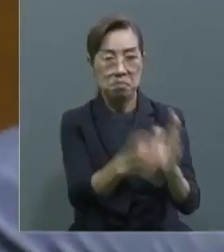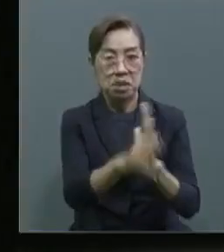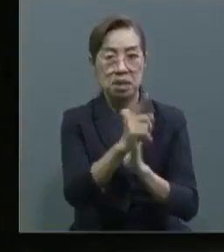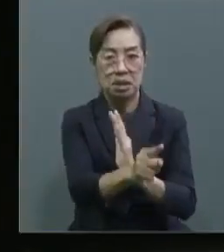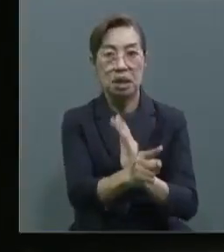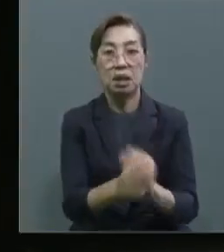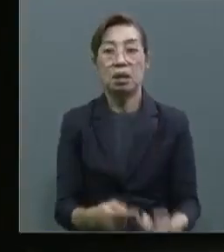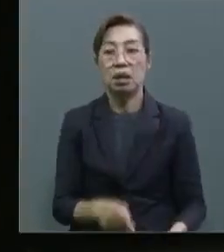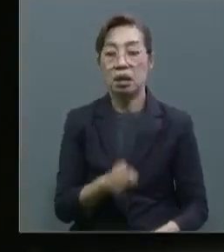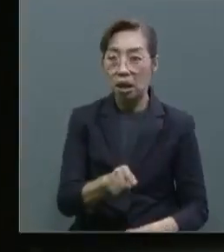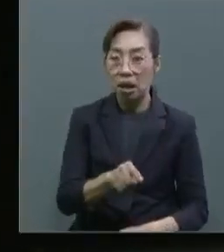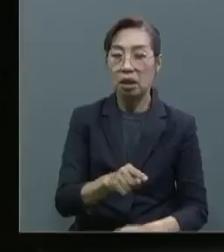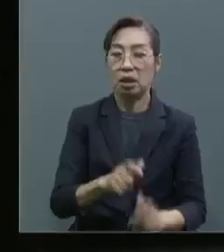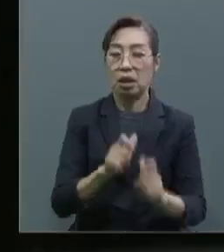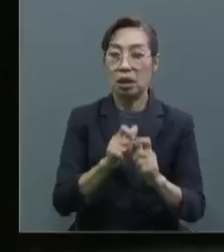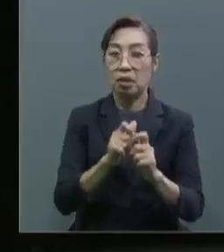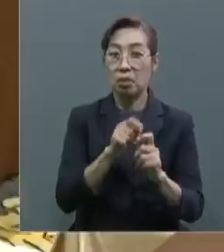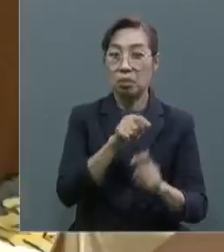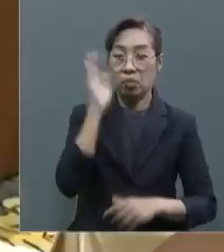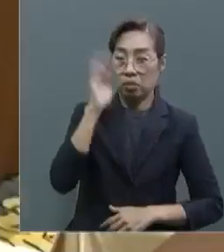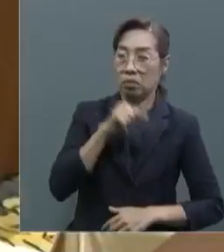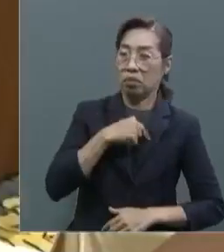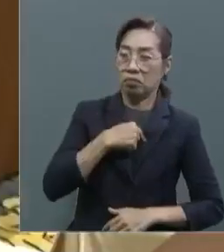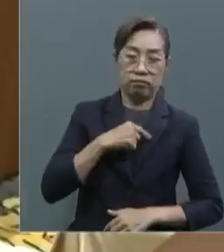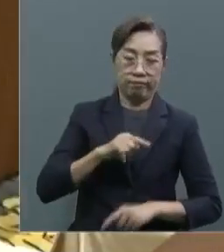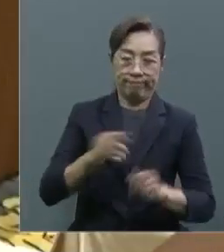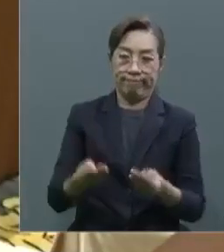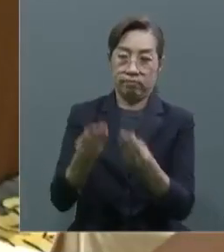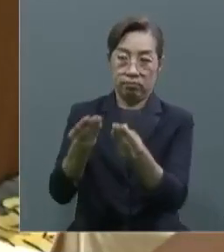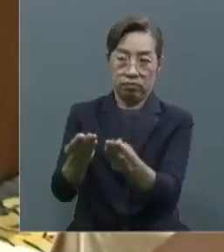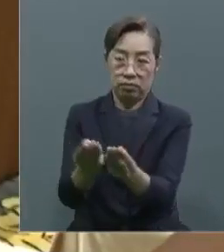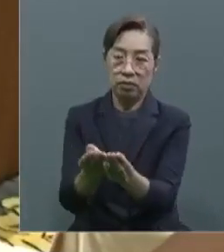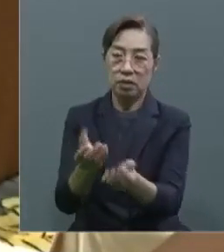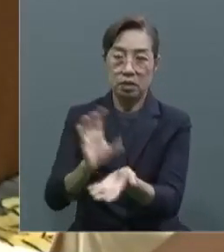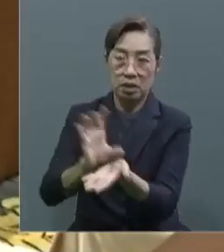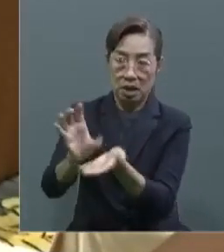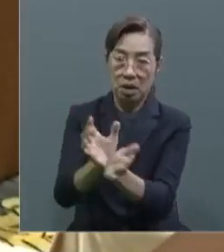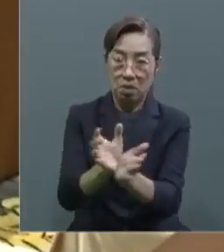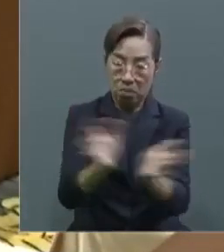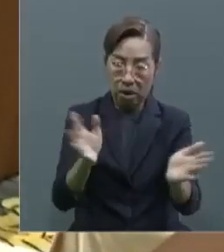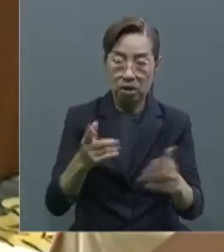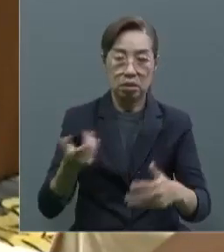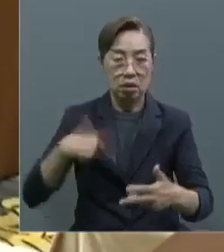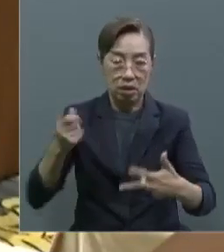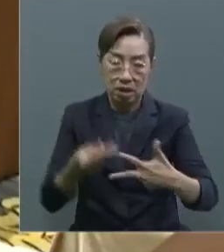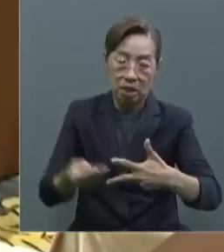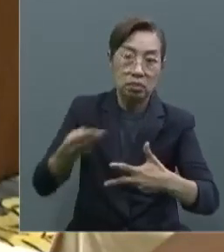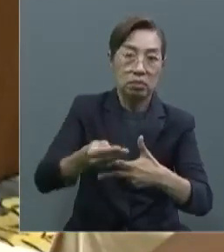นะคะโดยนายอนุรักษ์ได้ยื่นประกันตัวเพื่อขอต่อสู้ในชั้นอุทธรณ์ค่ะ